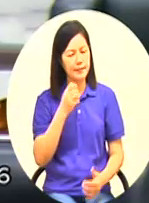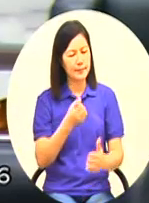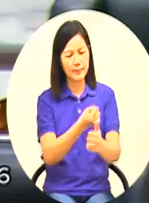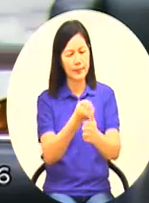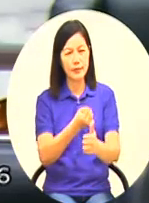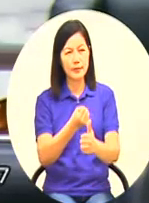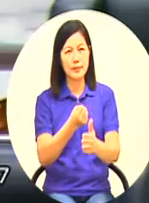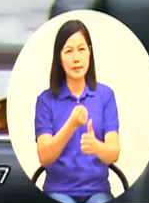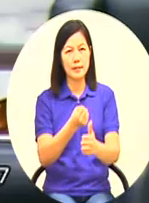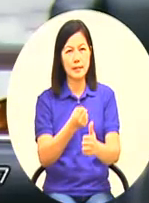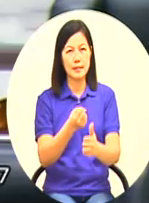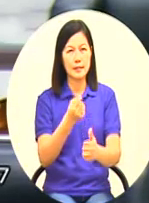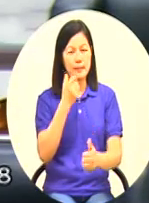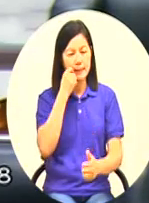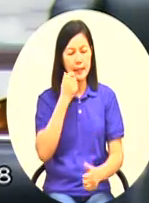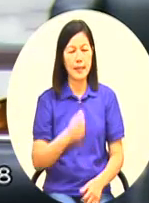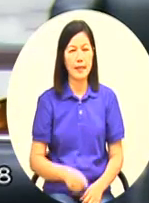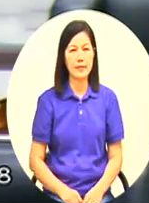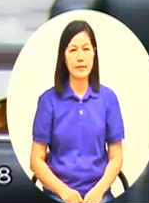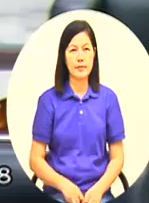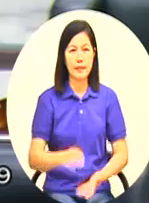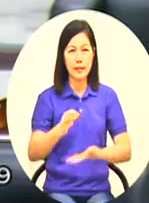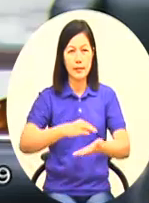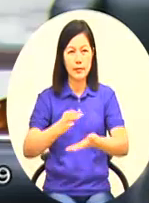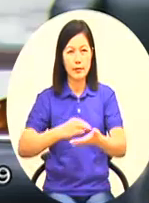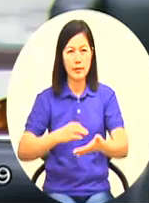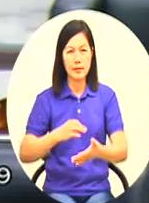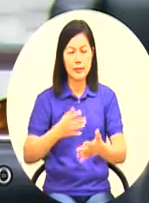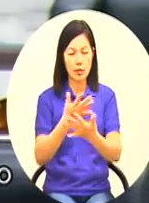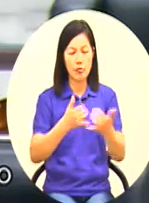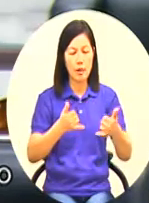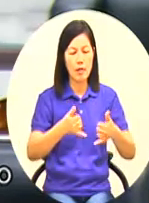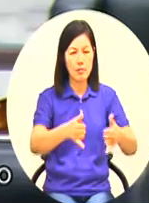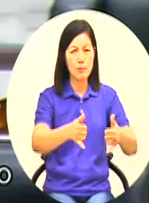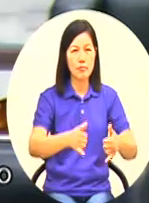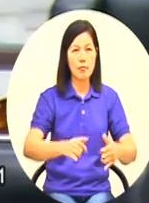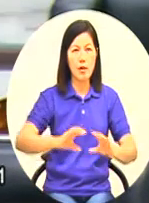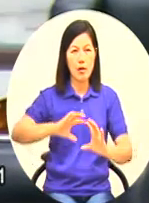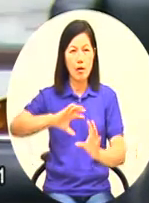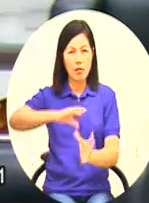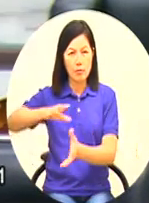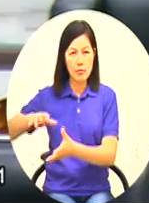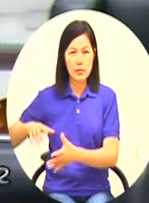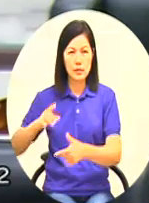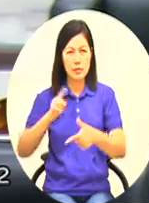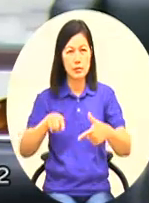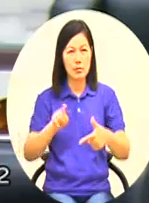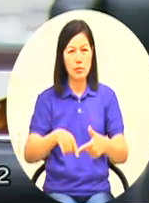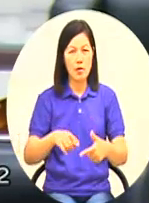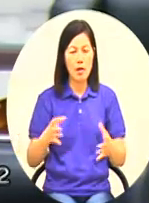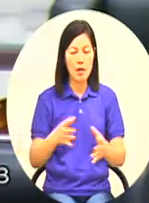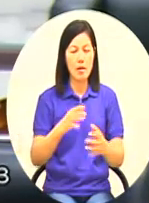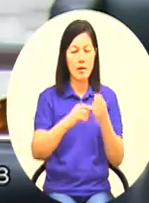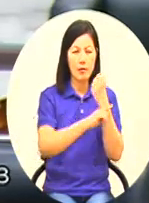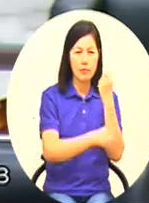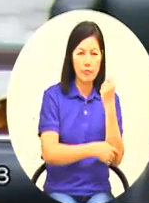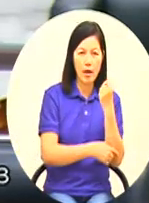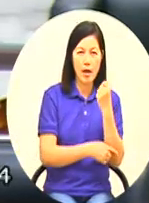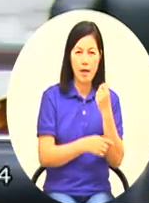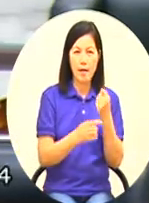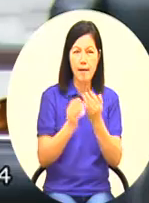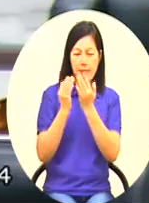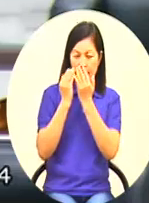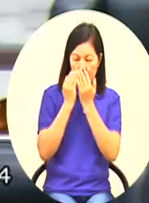像这个销赃管道这个网络化跟国际化，还有合法掩饰非法这些